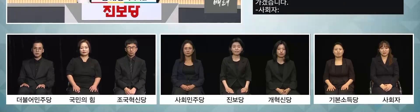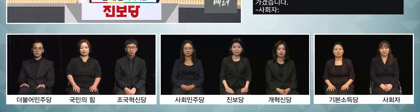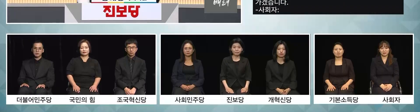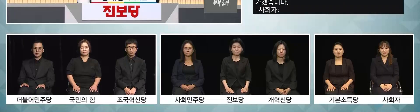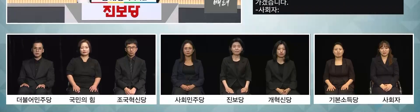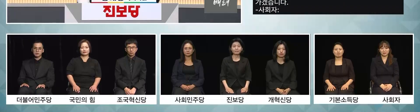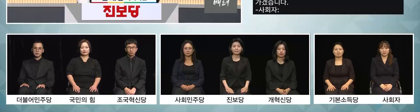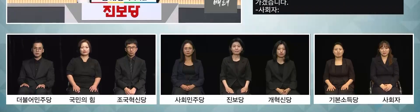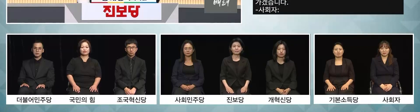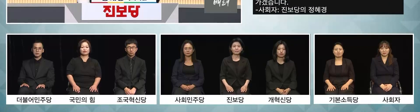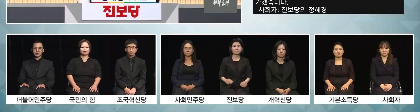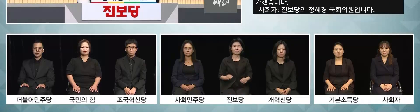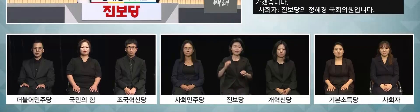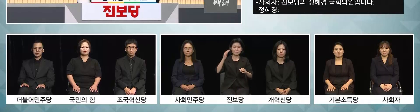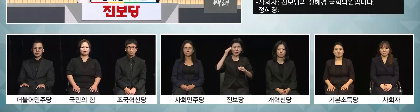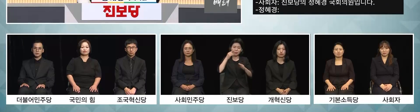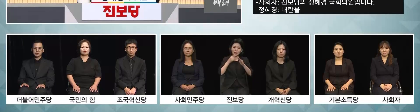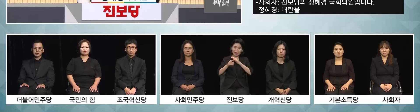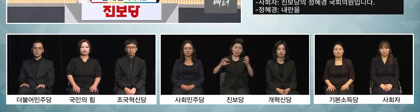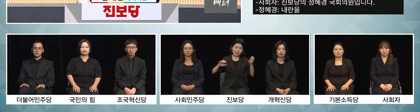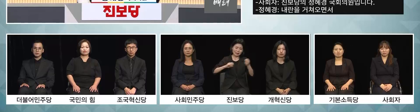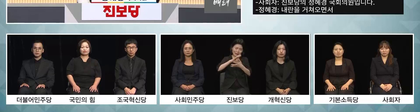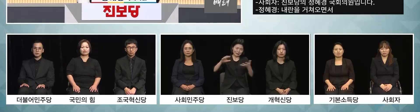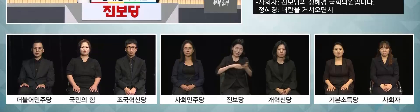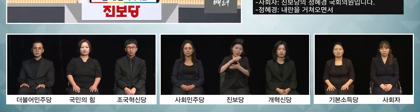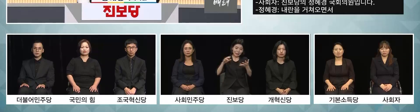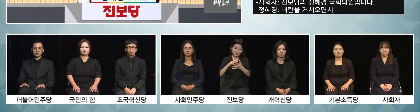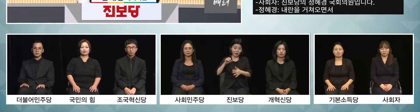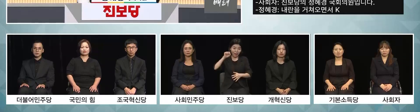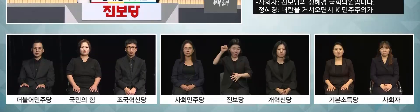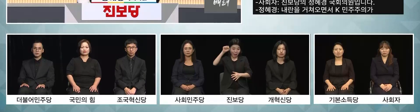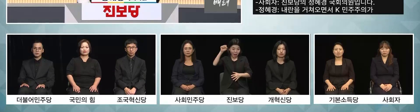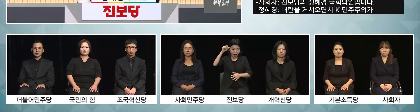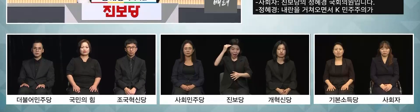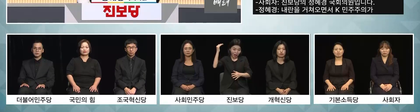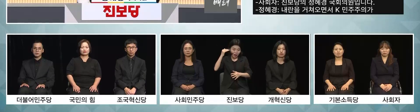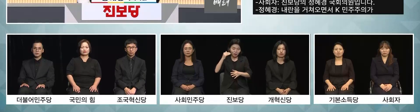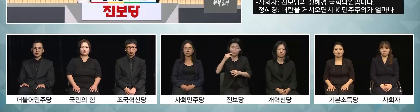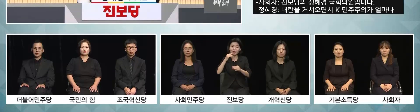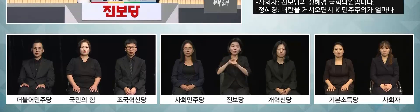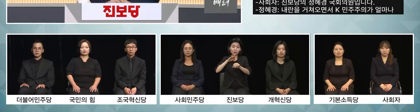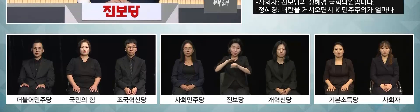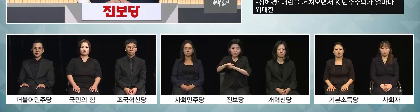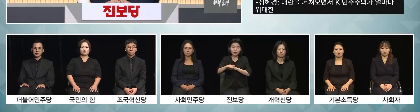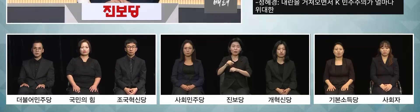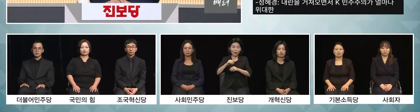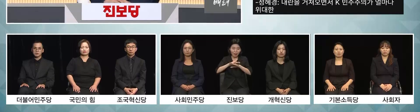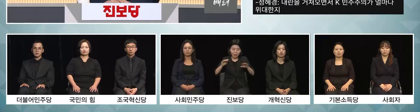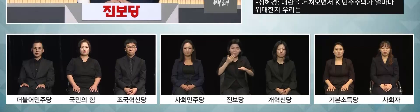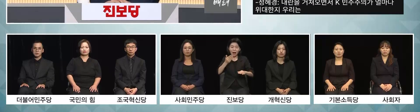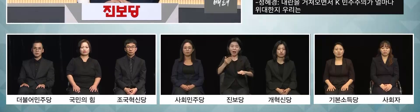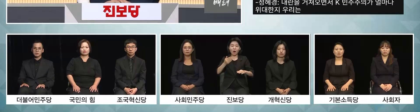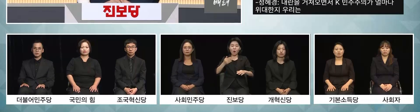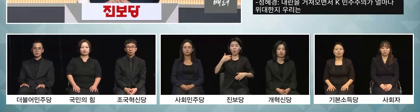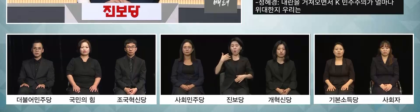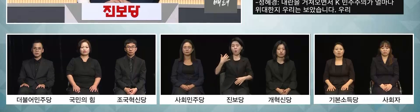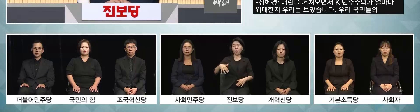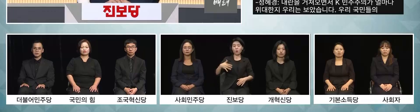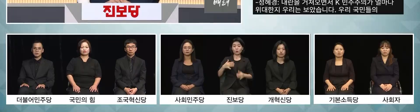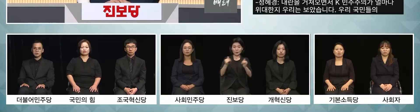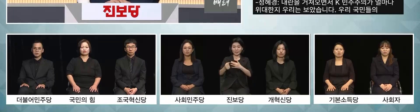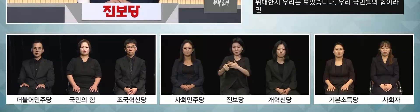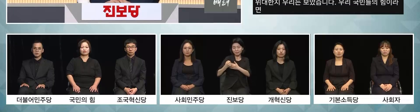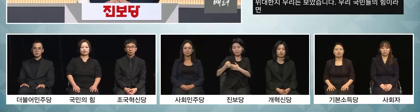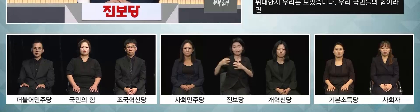내란을 거쳐오면서 K민주주의가 얼마나 위대한지 우리는 보았습니다. 우리 국민들의 힘이라면 어떠한